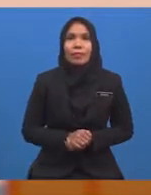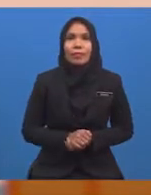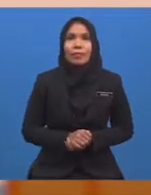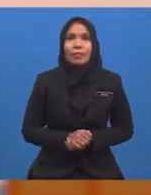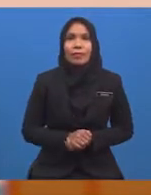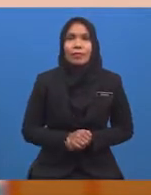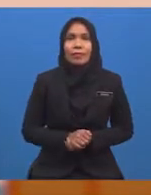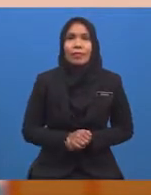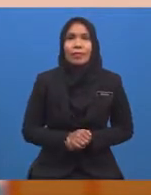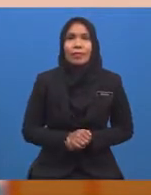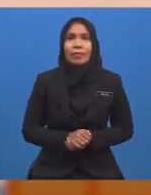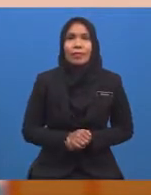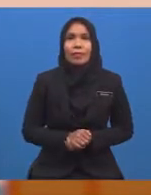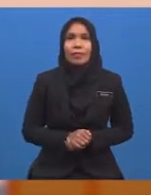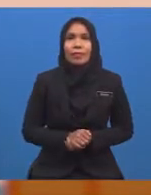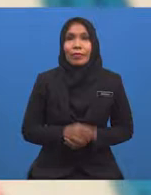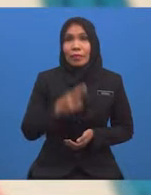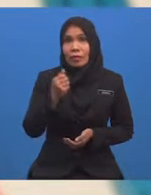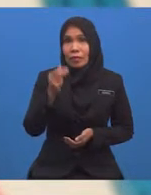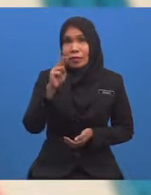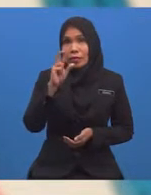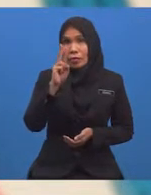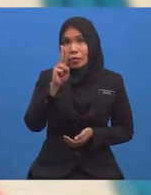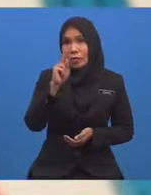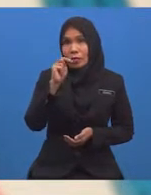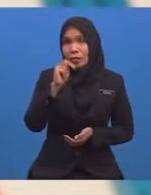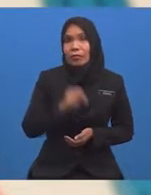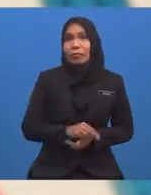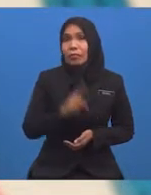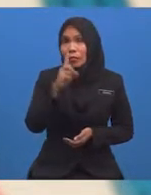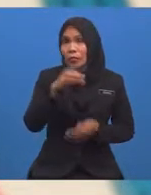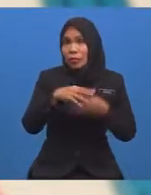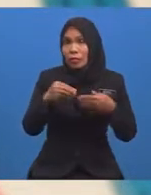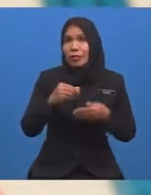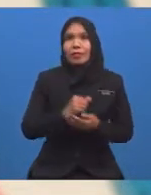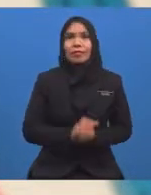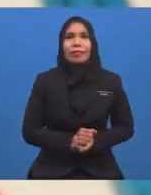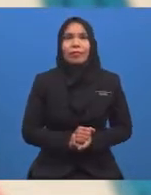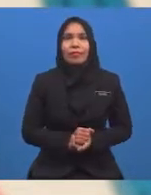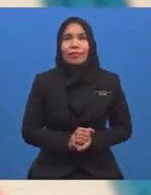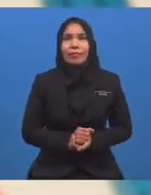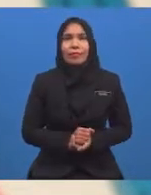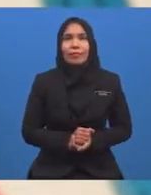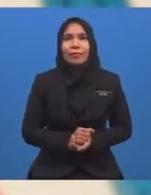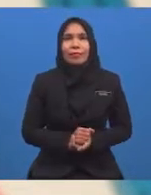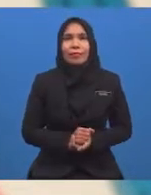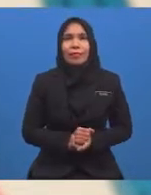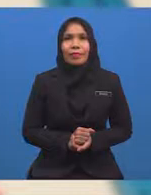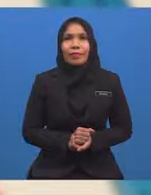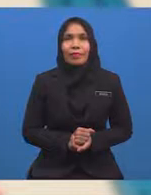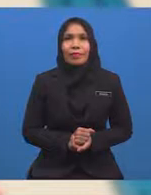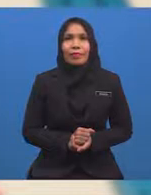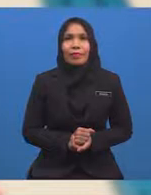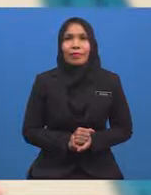Mari kita beralih ke contoh seterusnya jadwal menunjukkan